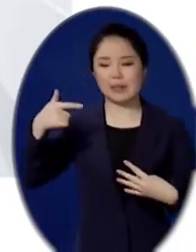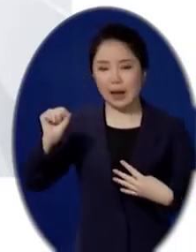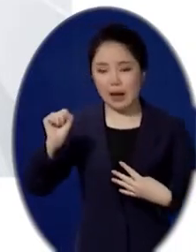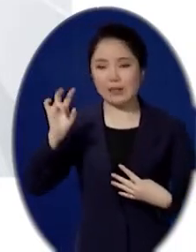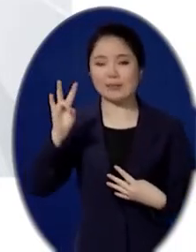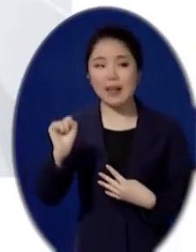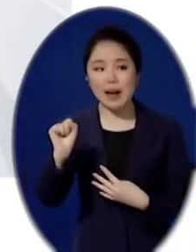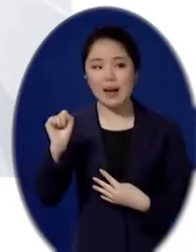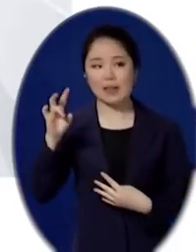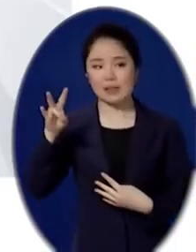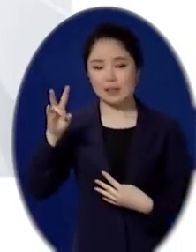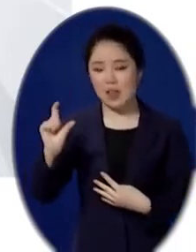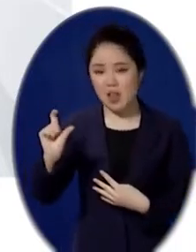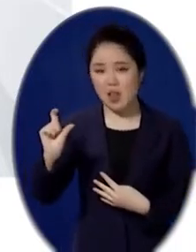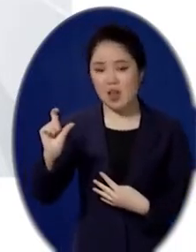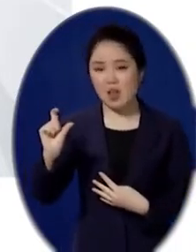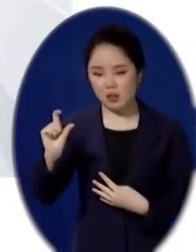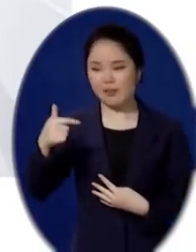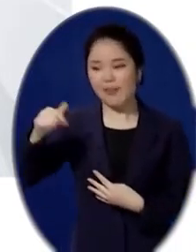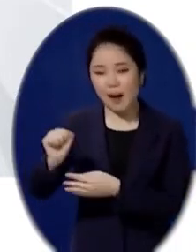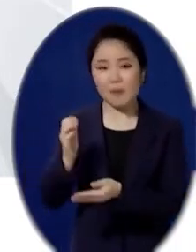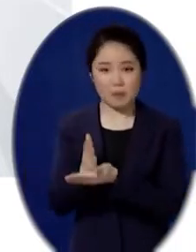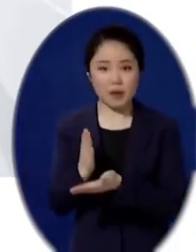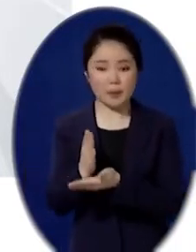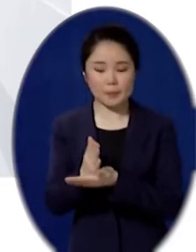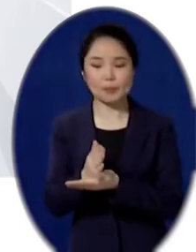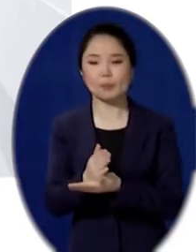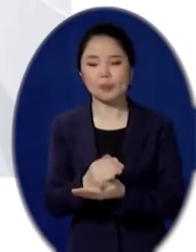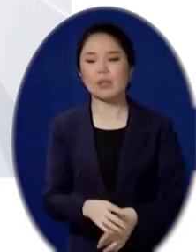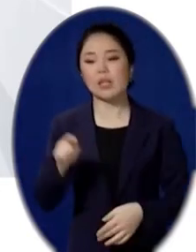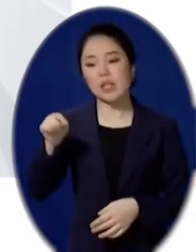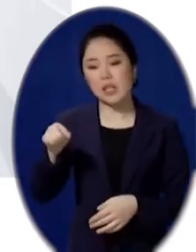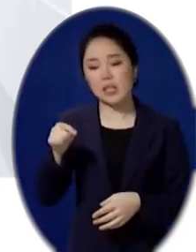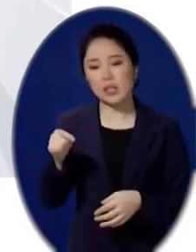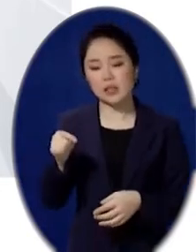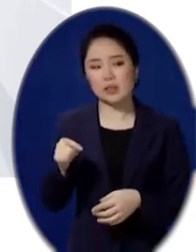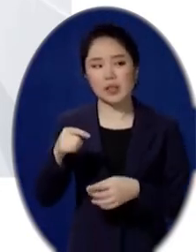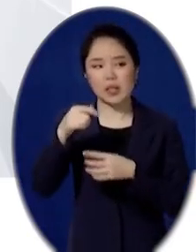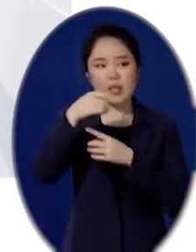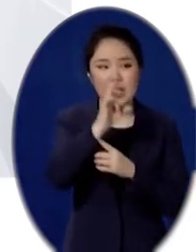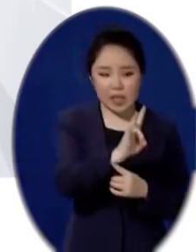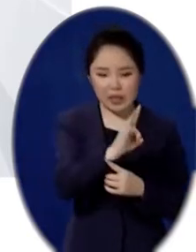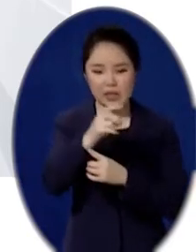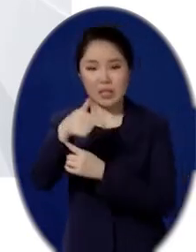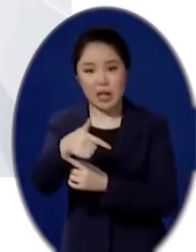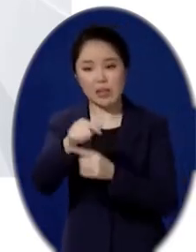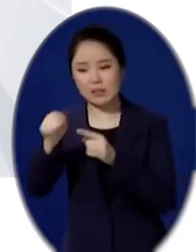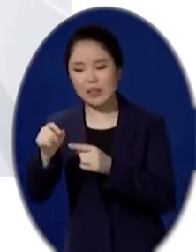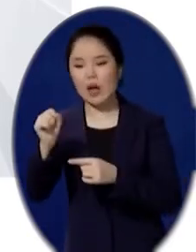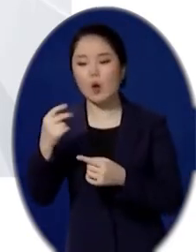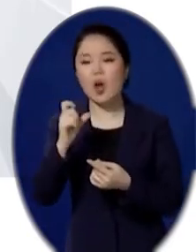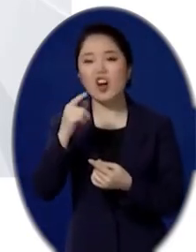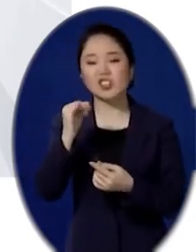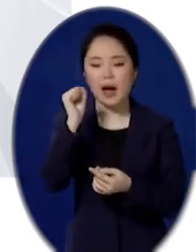ни га төгсгөлтэй шүү дээ. Тэгвэл энэ гэгийн араас орсон богино хэшгтэй